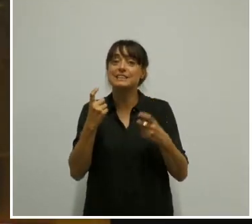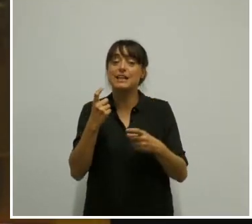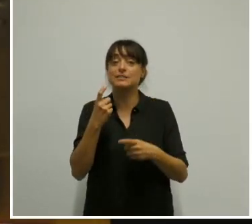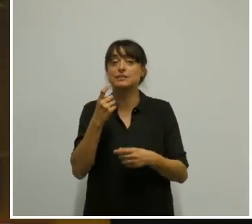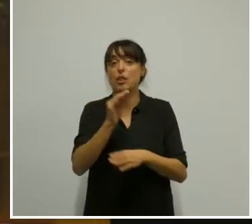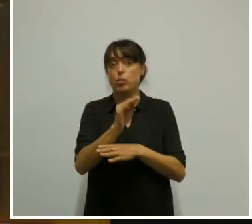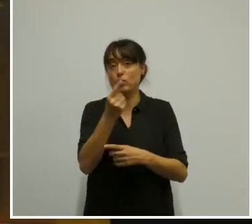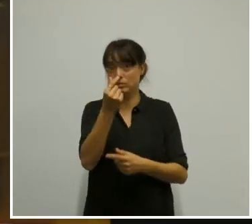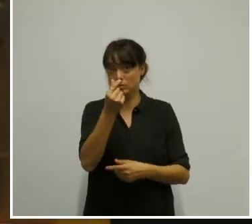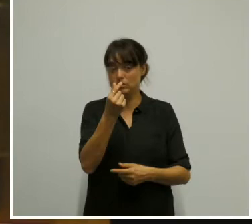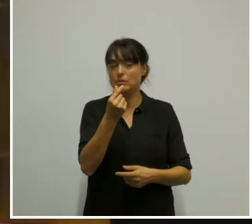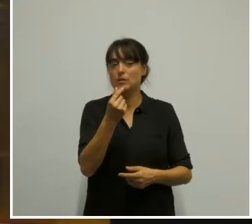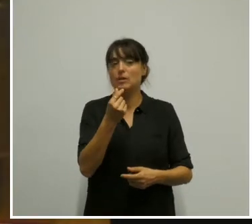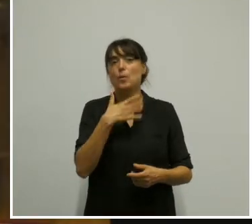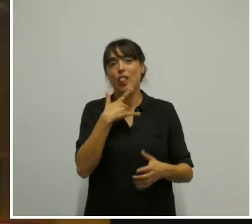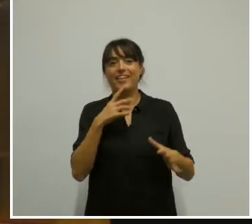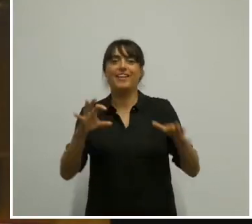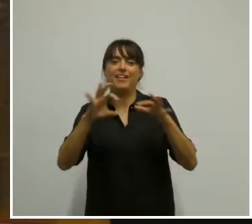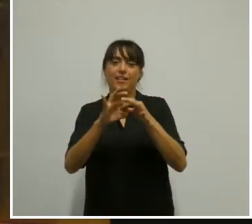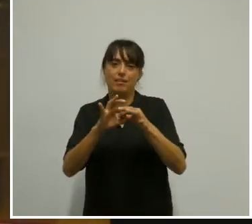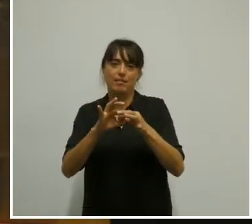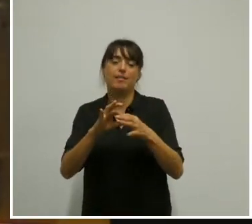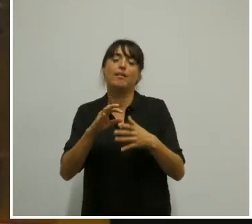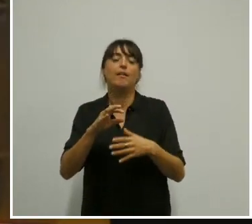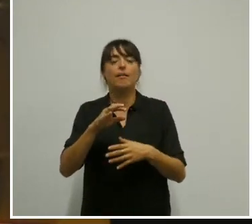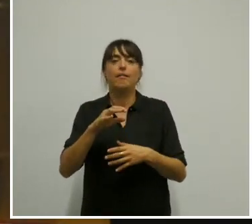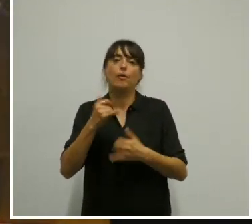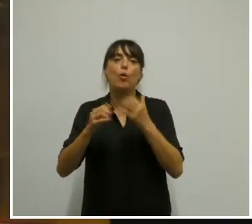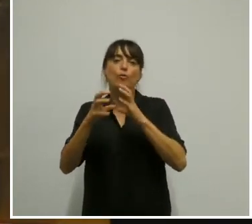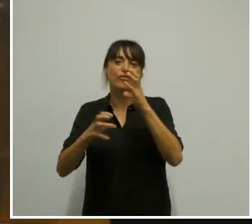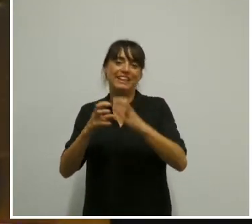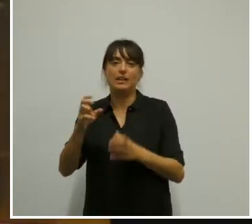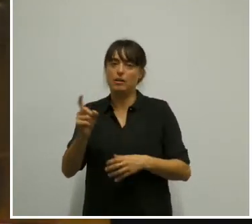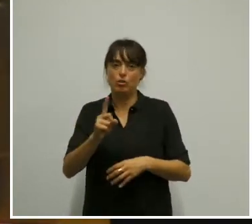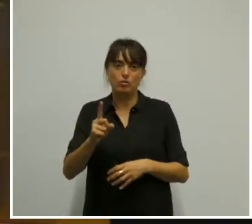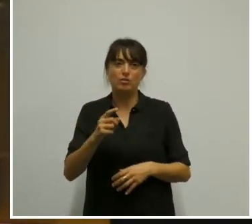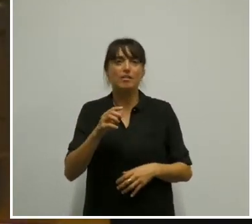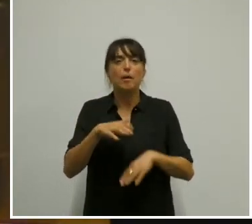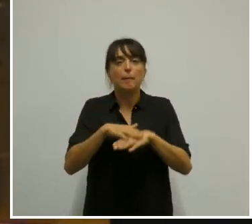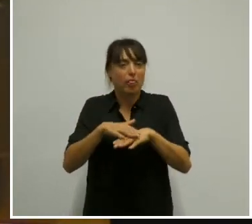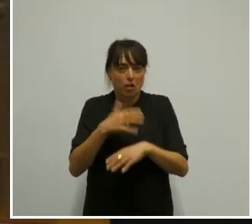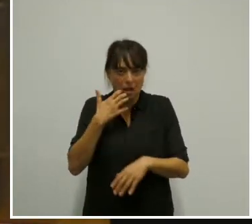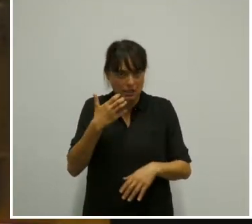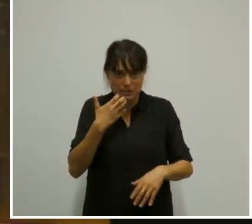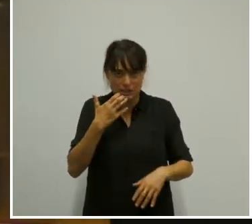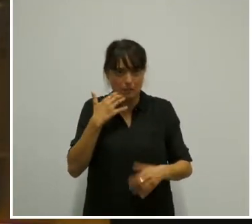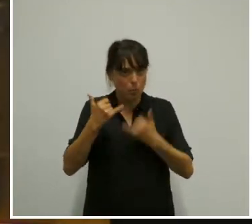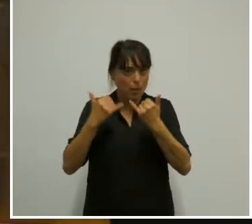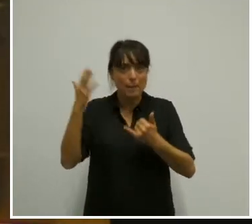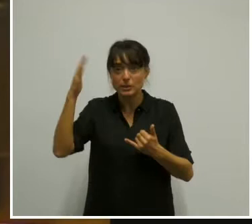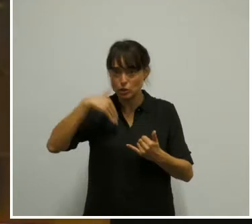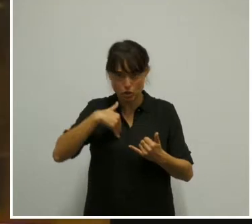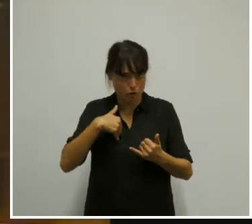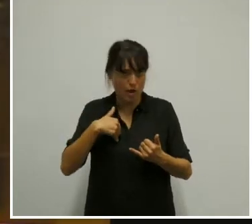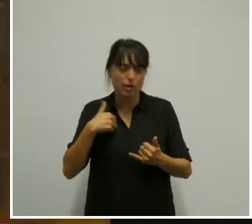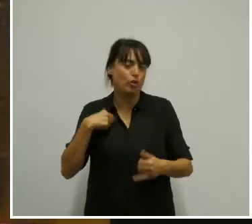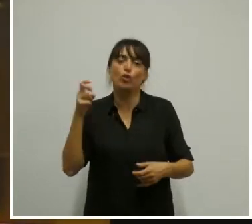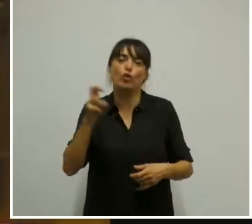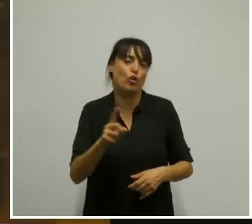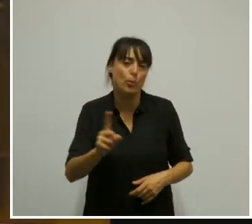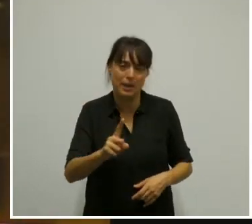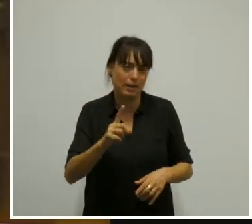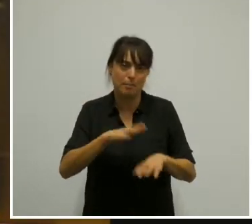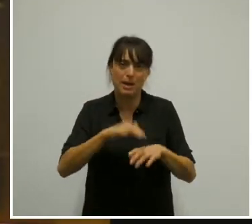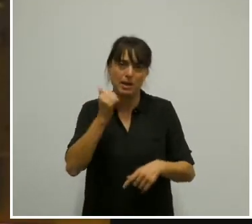si funcionés tot com una seda, no estaria aquí. Jo demà és que no hi hauria cap problema. Parlo amb el director, sí, i que